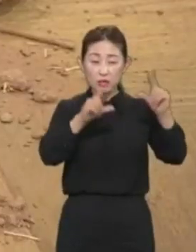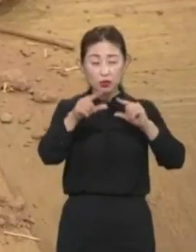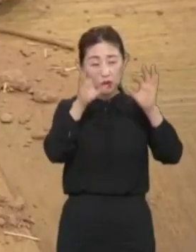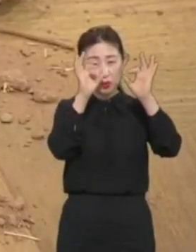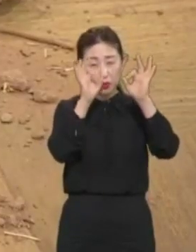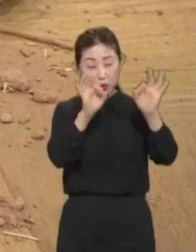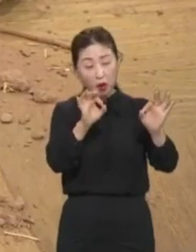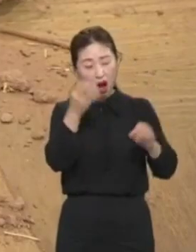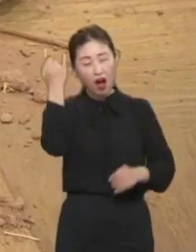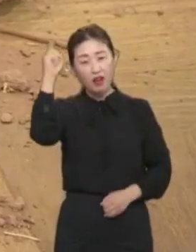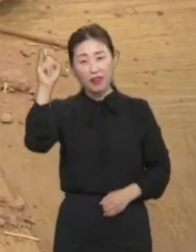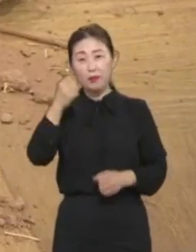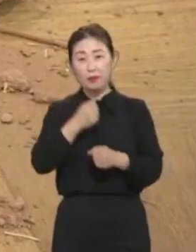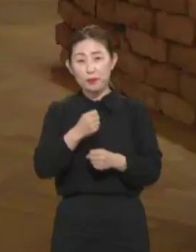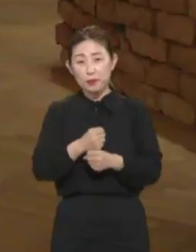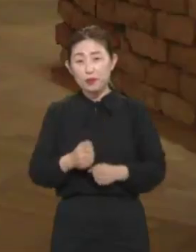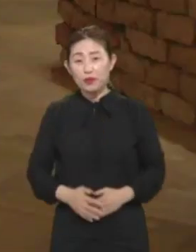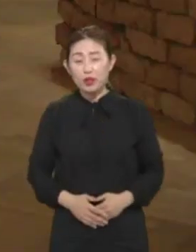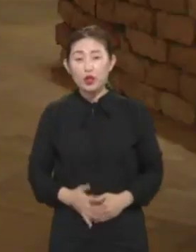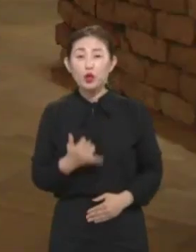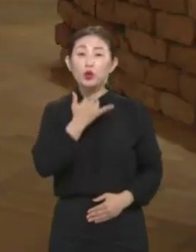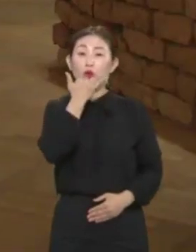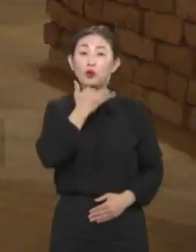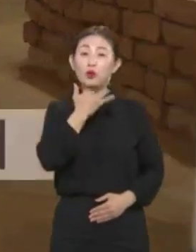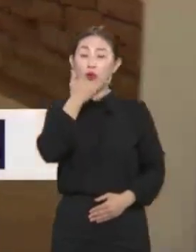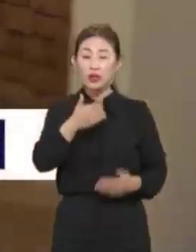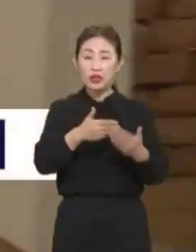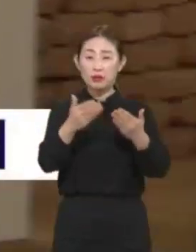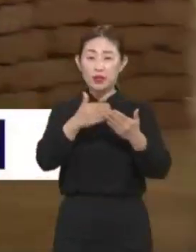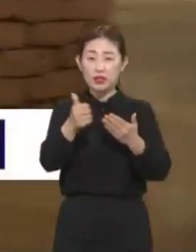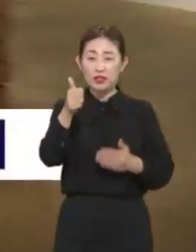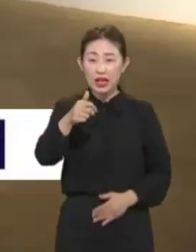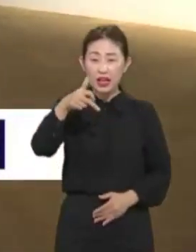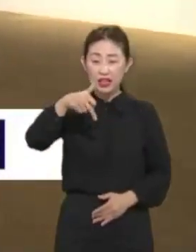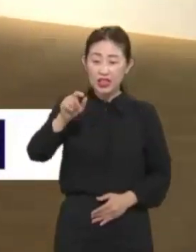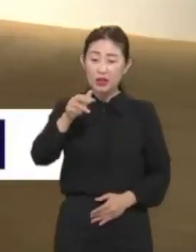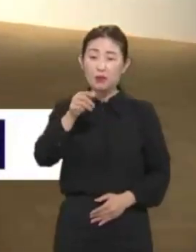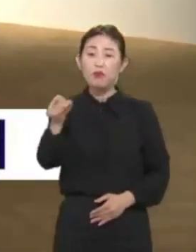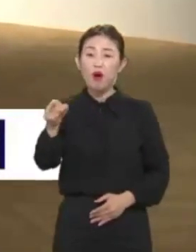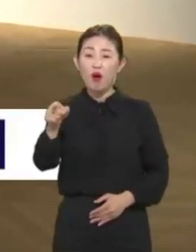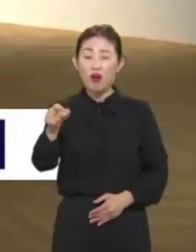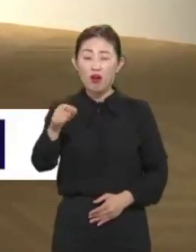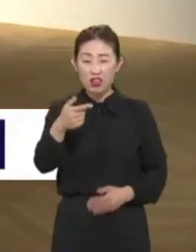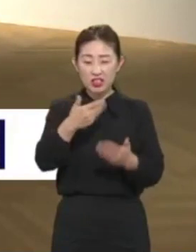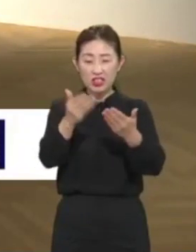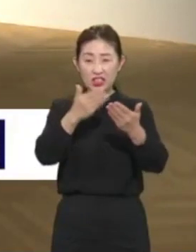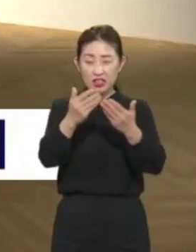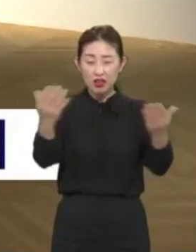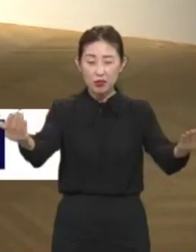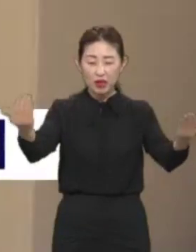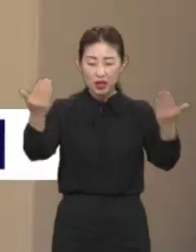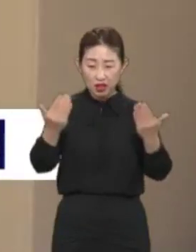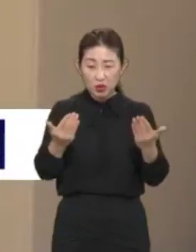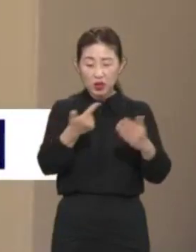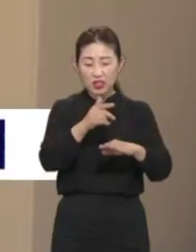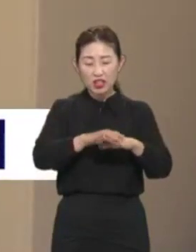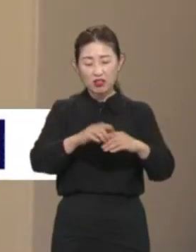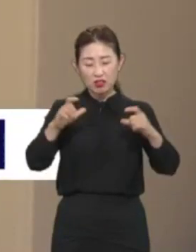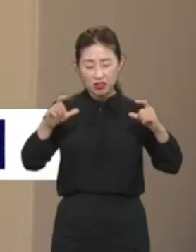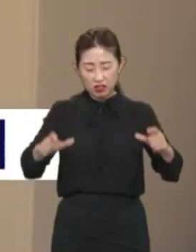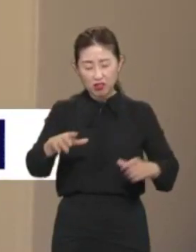오마주한 작품입니다. 독일 현대미술 거장 안젤름 키퍼의 전시 가을이 국내 미술관 최초로